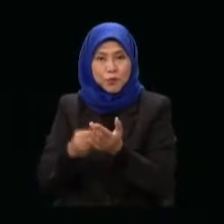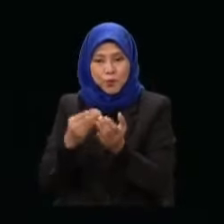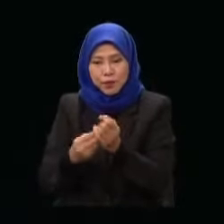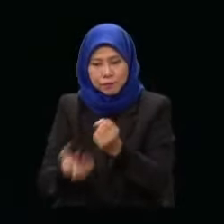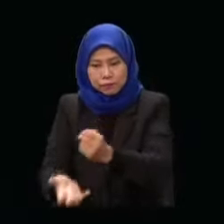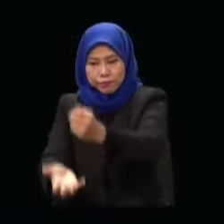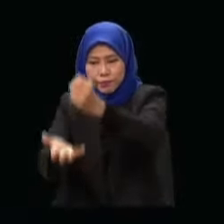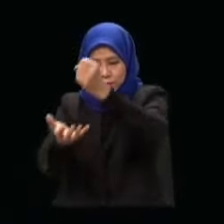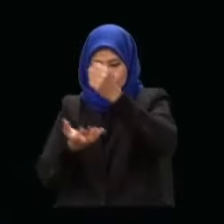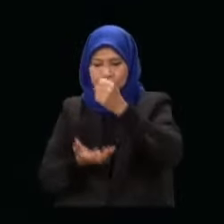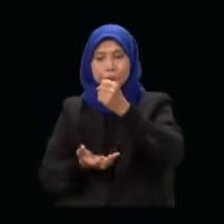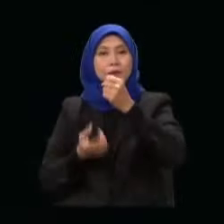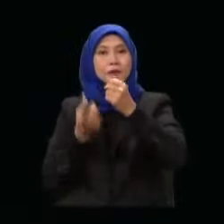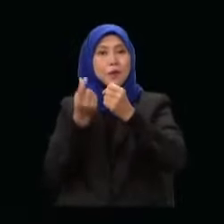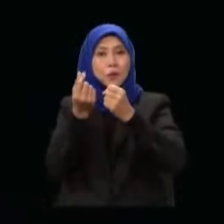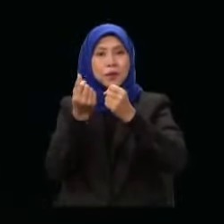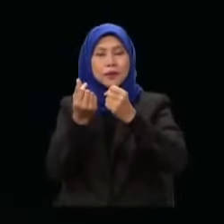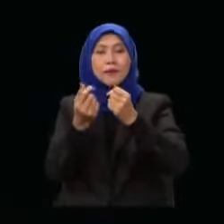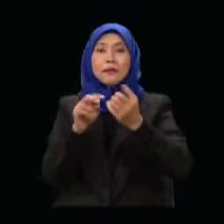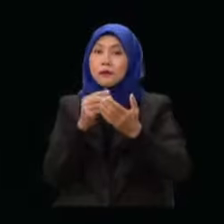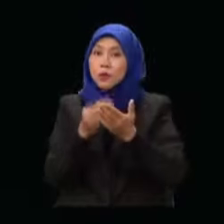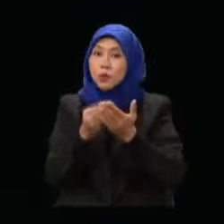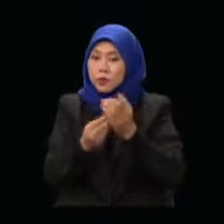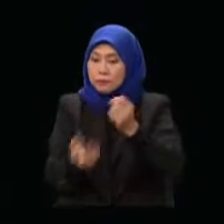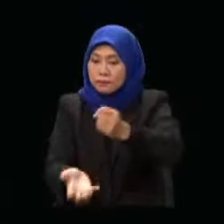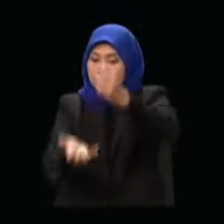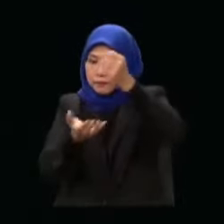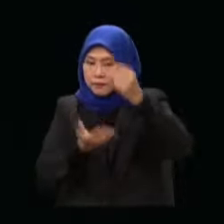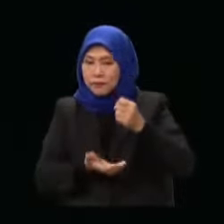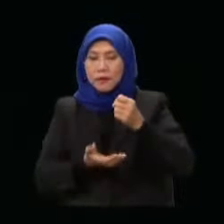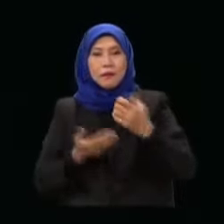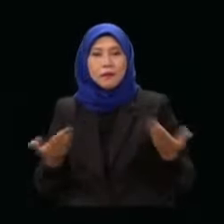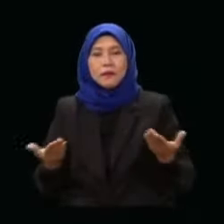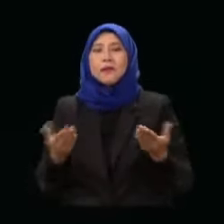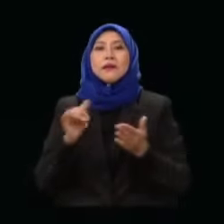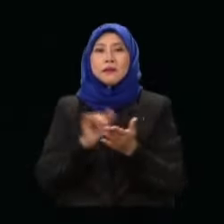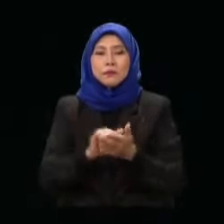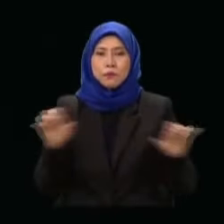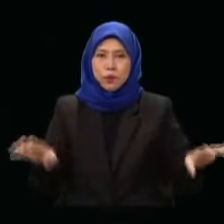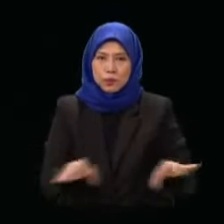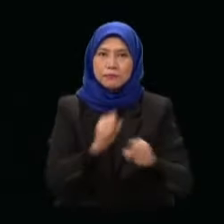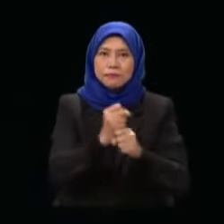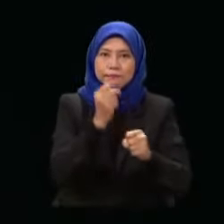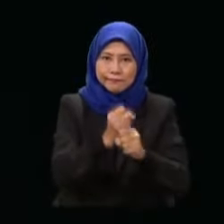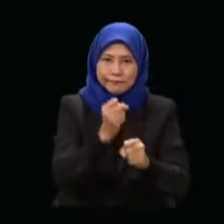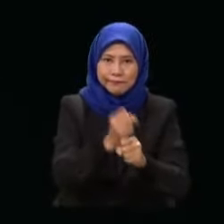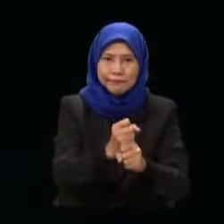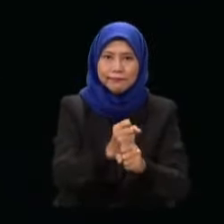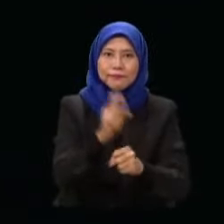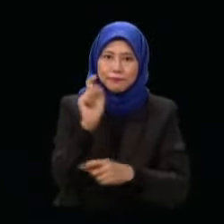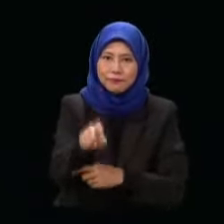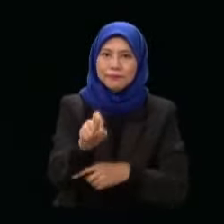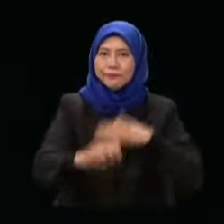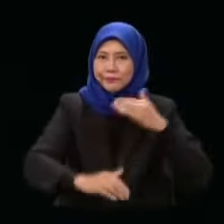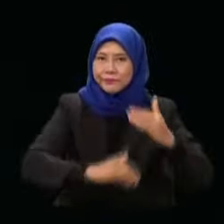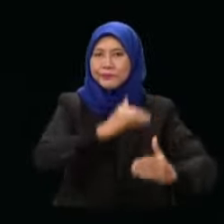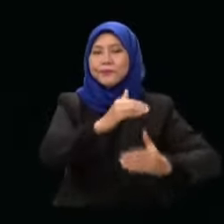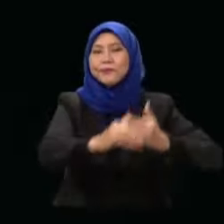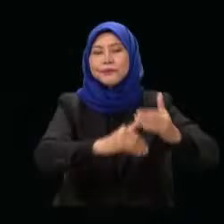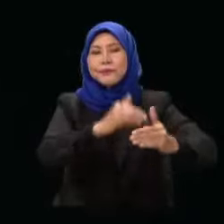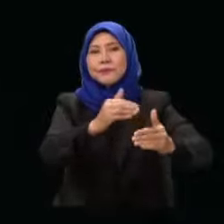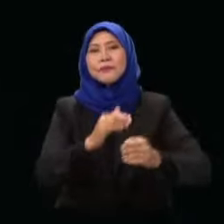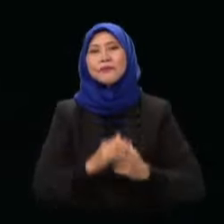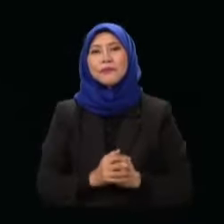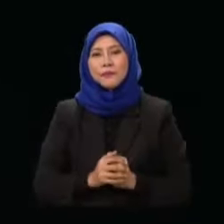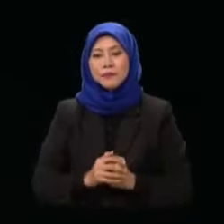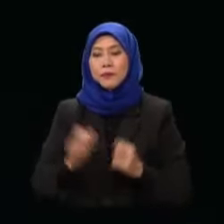peruntukkan dan peruntukkan yang diberikan ini dilakukan merangkumi segala gerak kje perlu kita lakukan nya jadi contoh